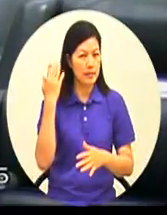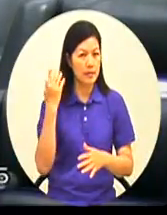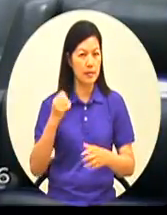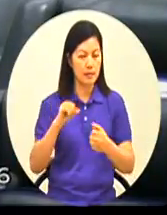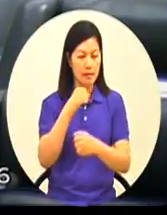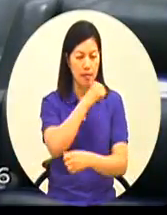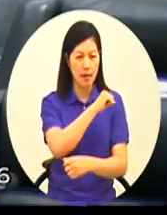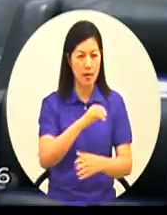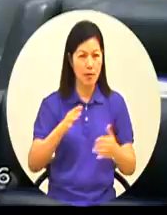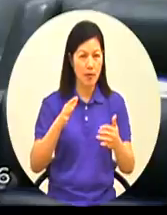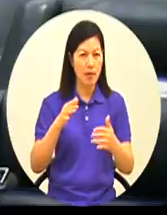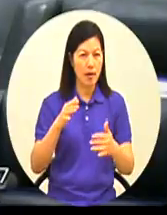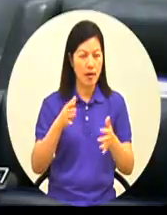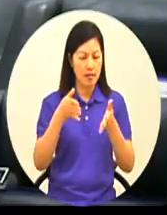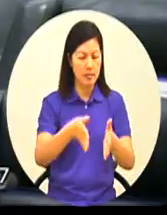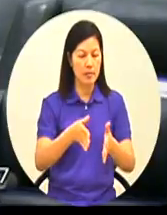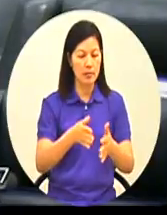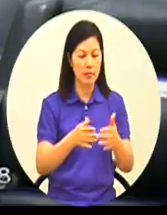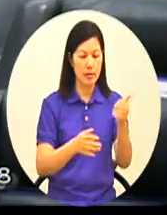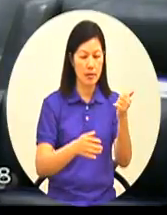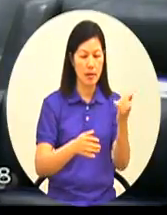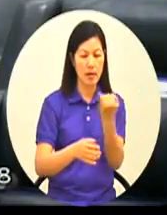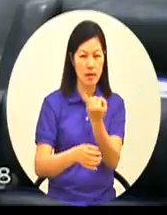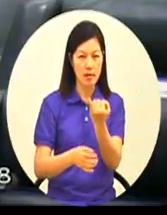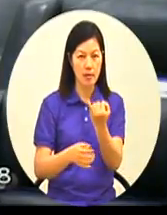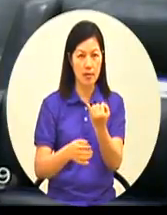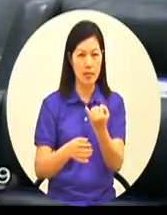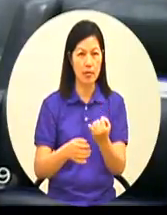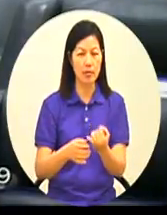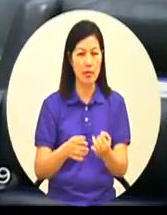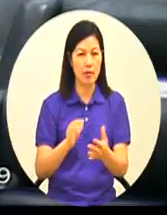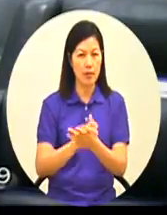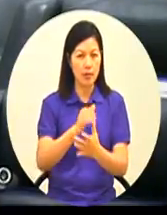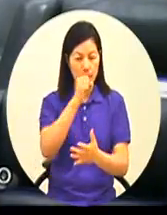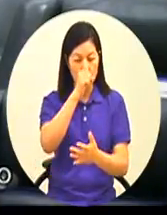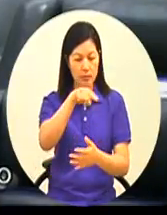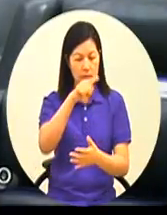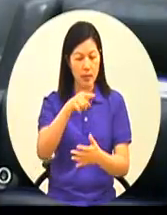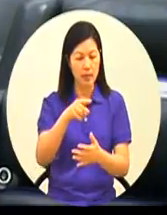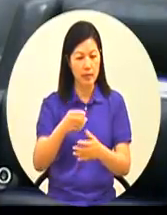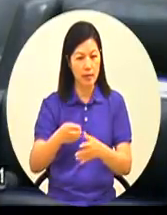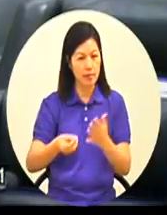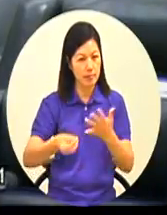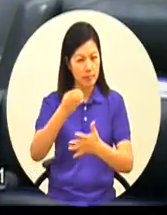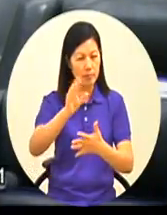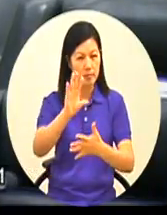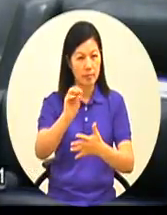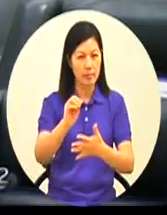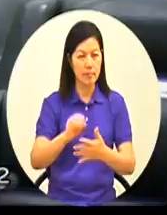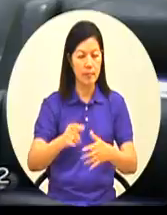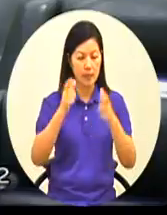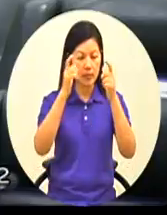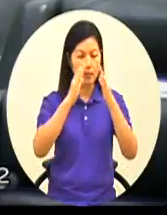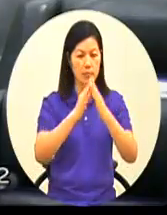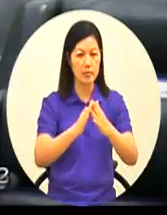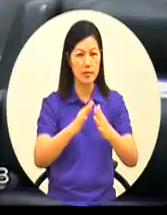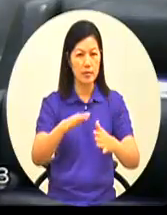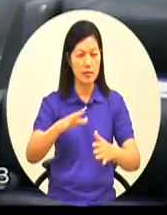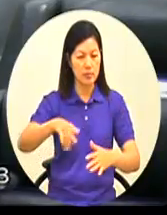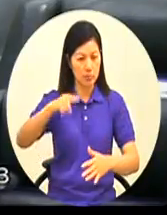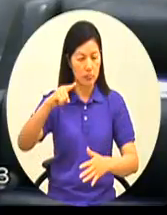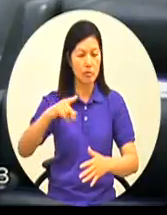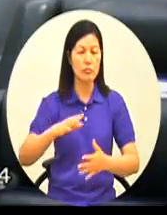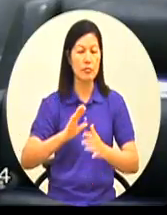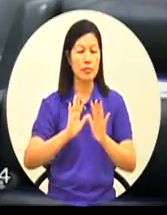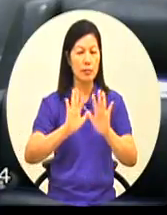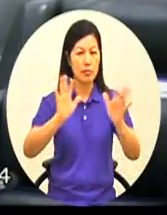底针对这个性别友善的部分有哪些举足跟进展。那在高雄市的部分，我们率先来推动所